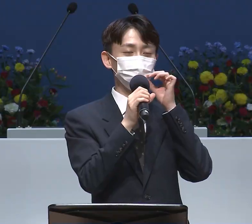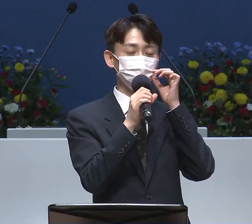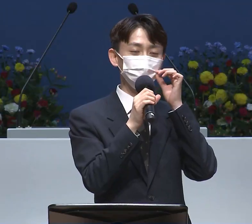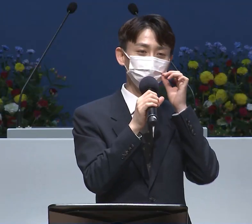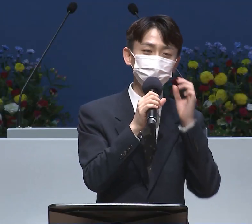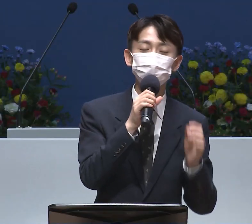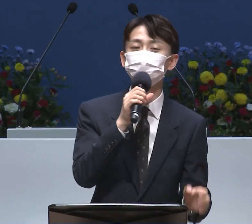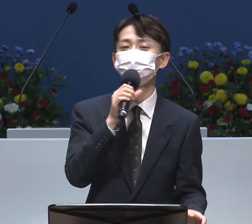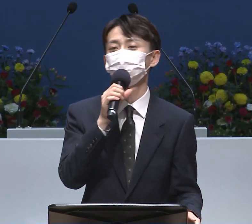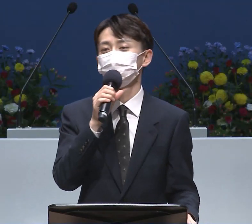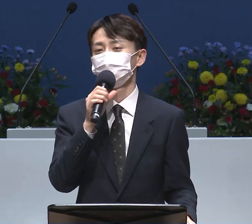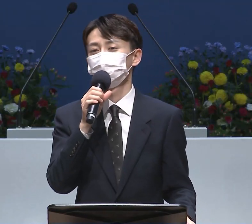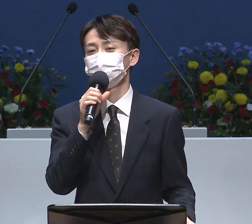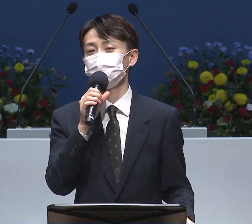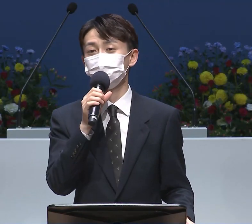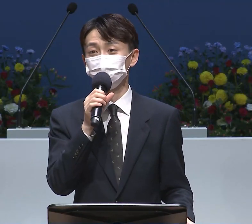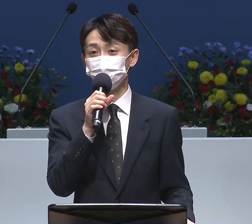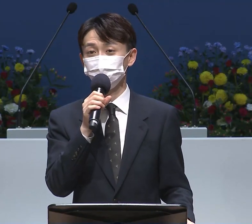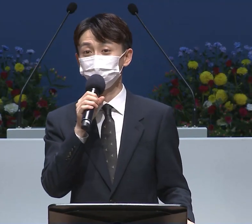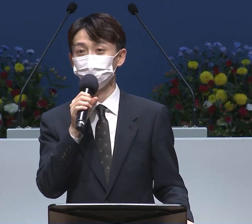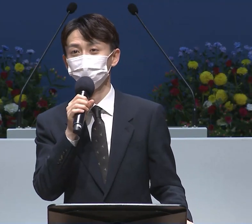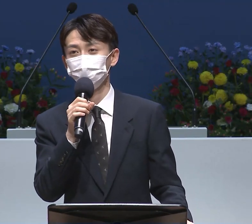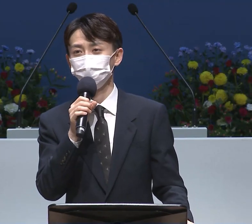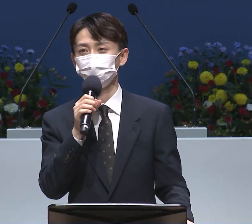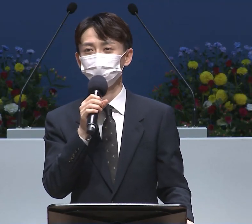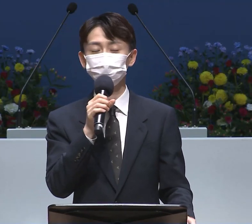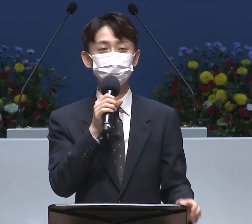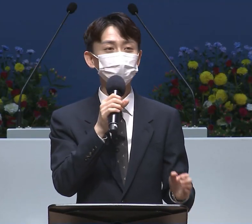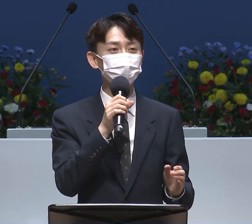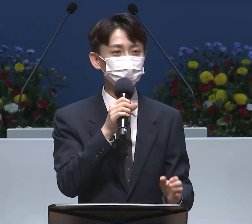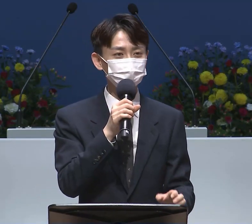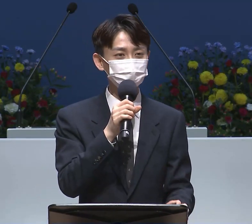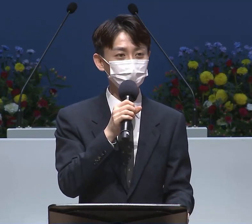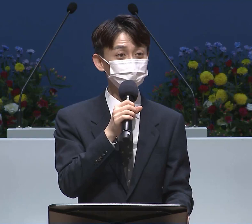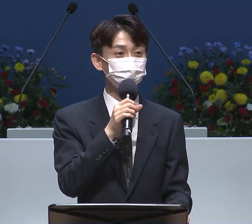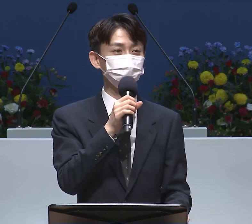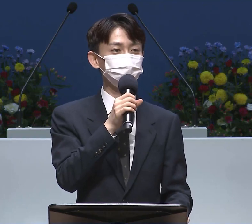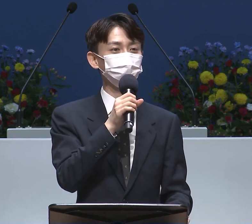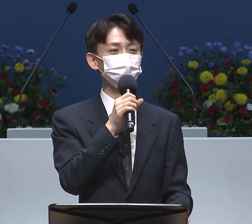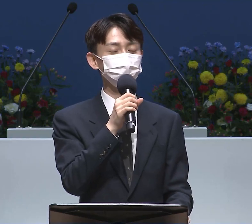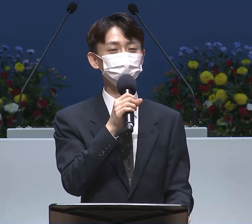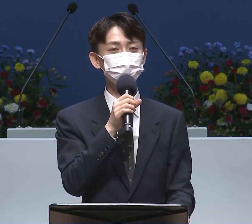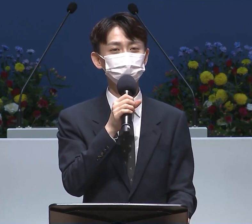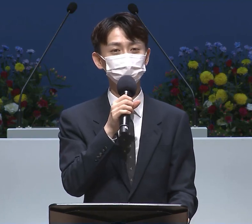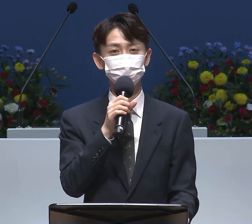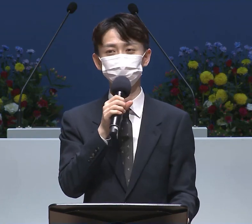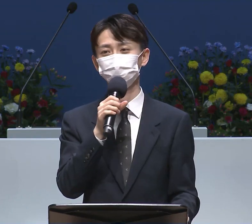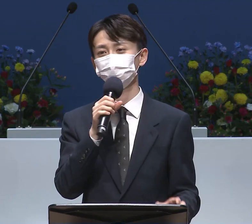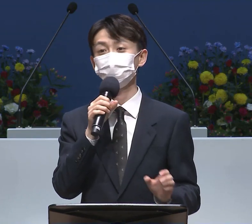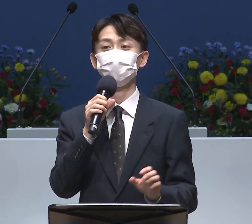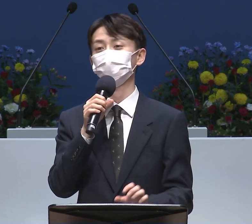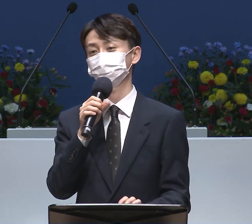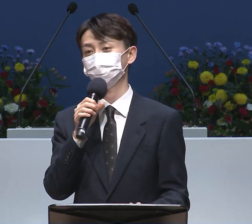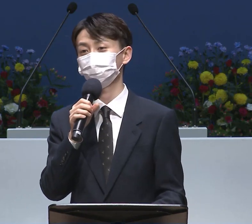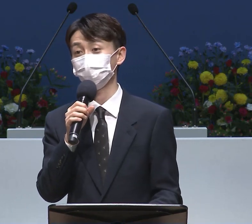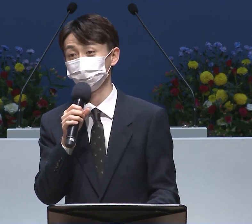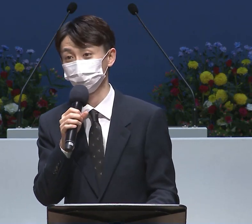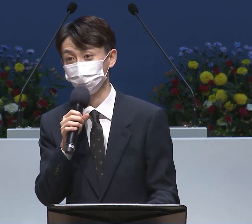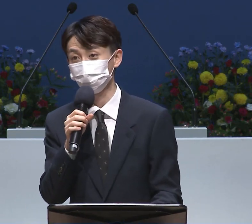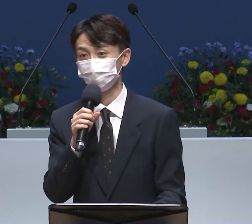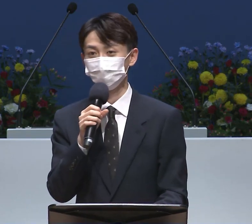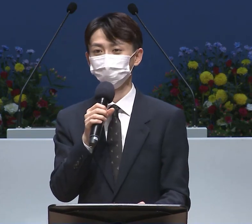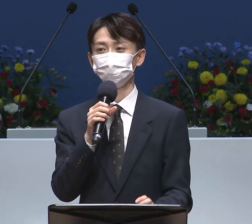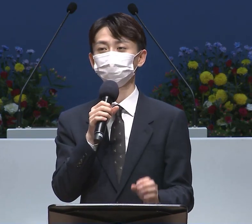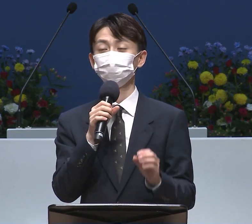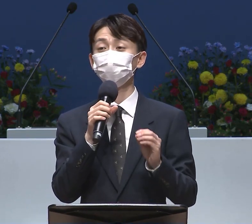감사합니다. 우리가 고백한 것처럼 흑암이 가득한 현장에 여러분이 만난 그 예수 그리스도의 빛을 비추러 현장에 가시기를